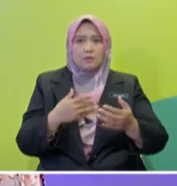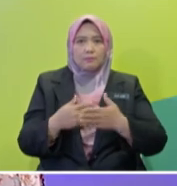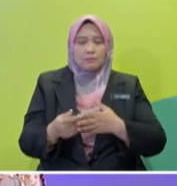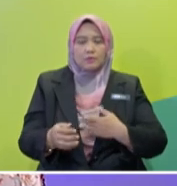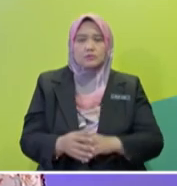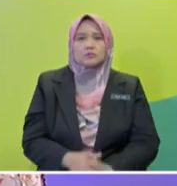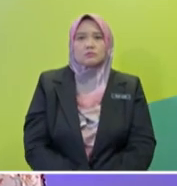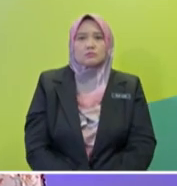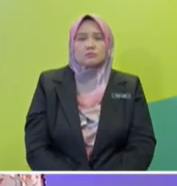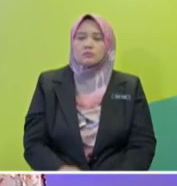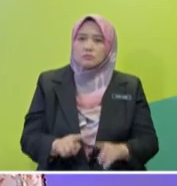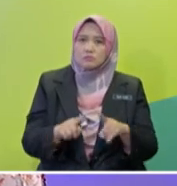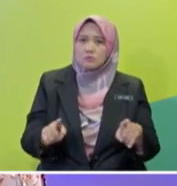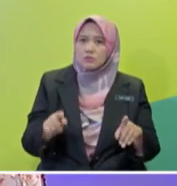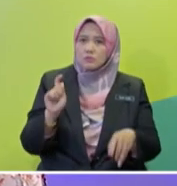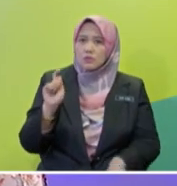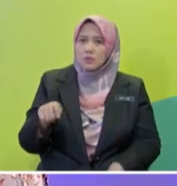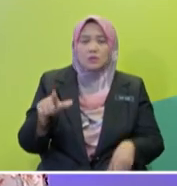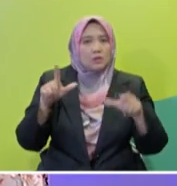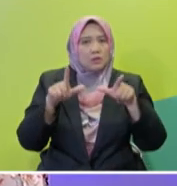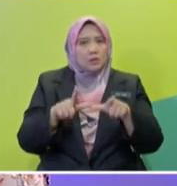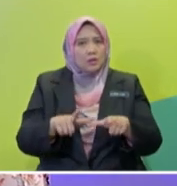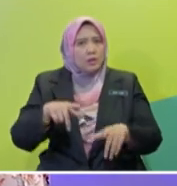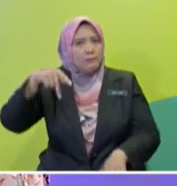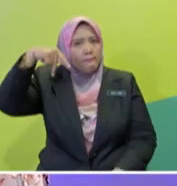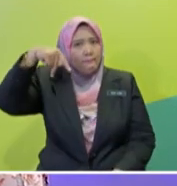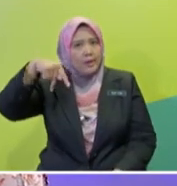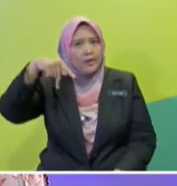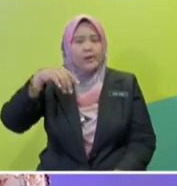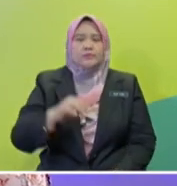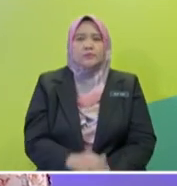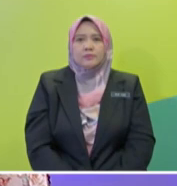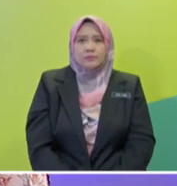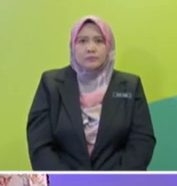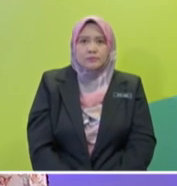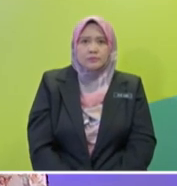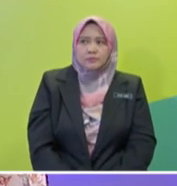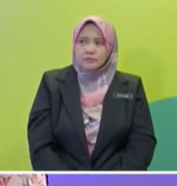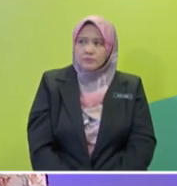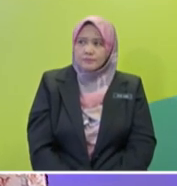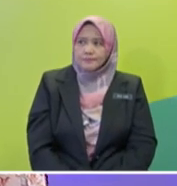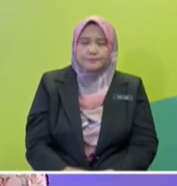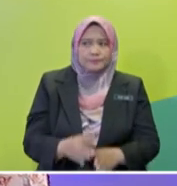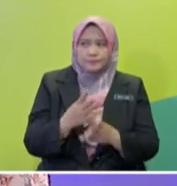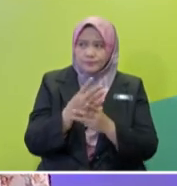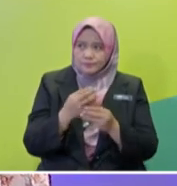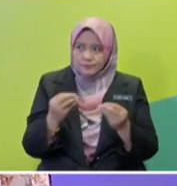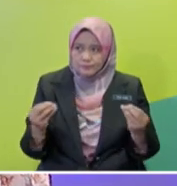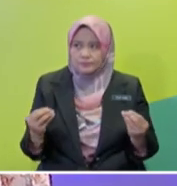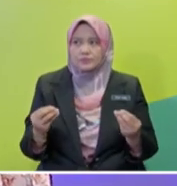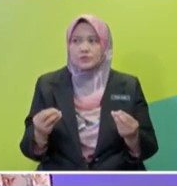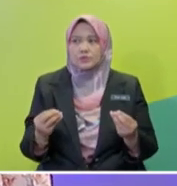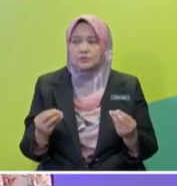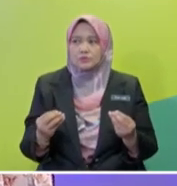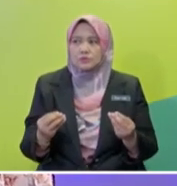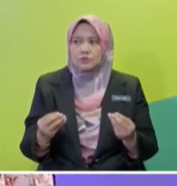ayat saja dengan ayat setelah selesai kita akan